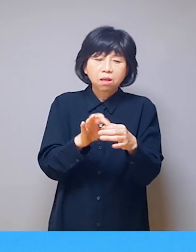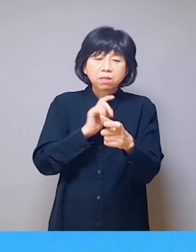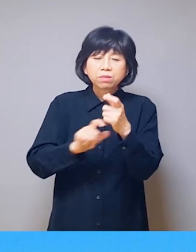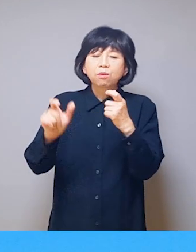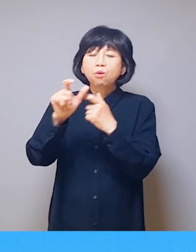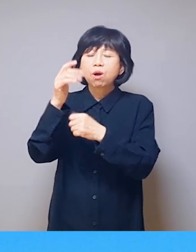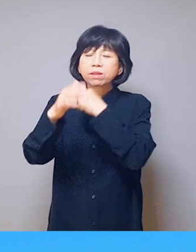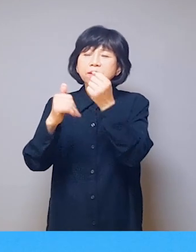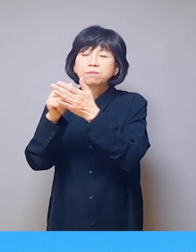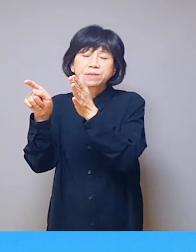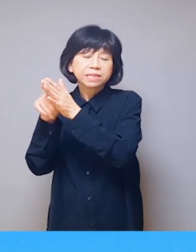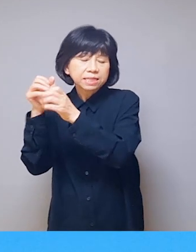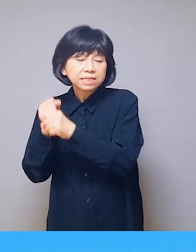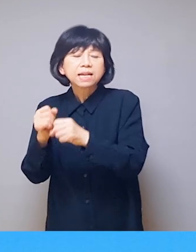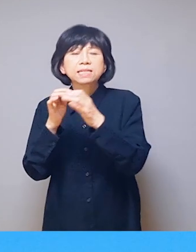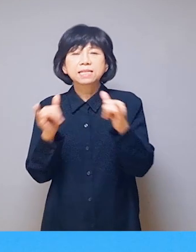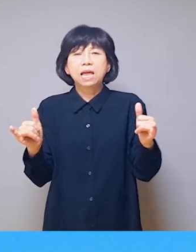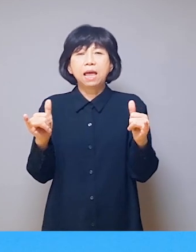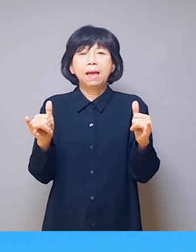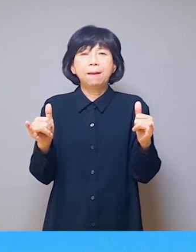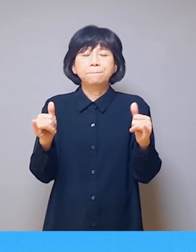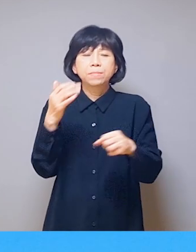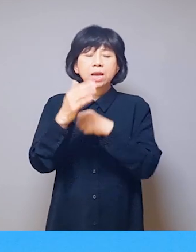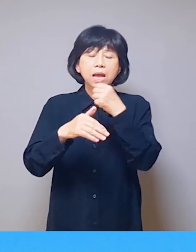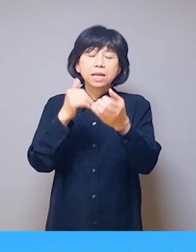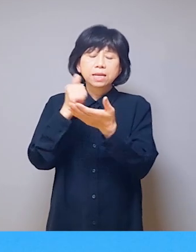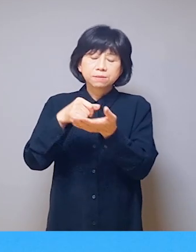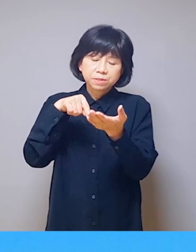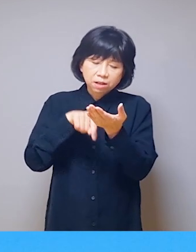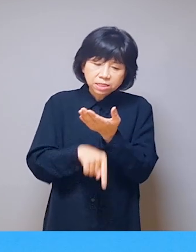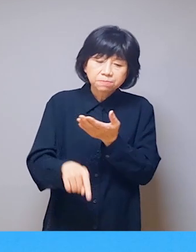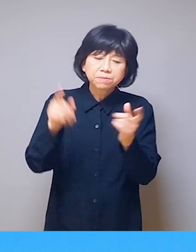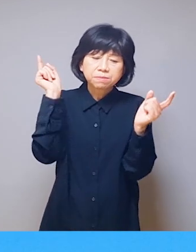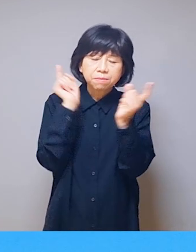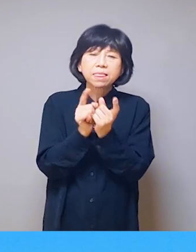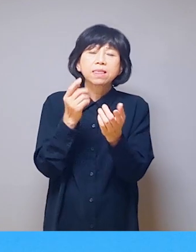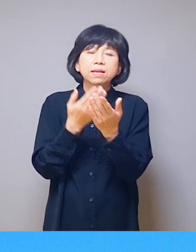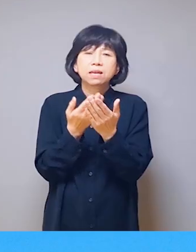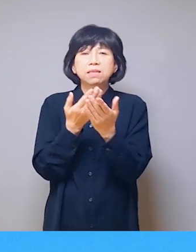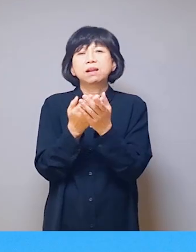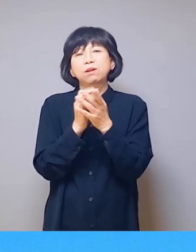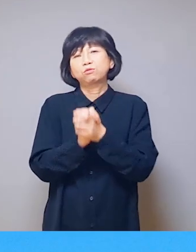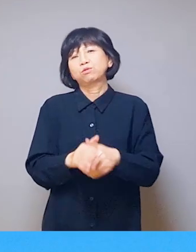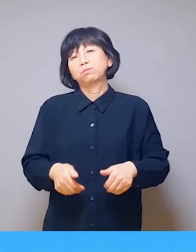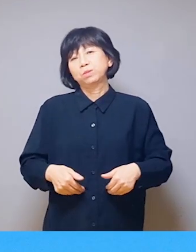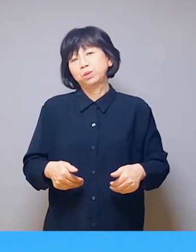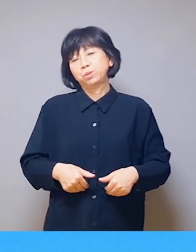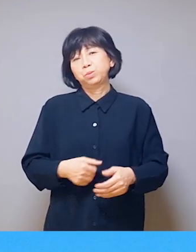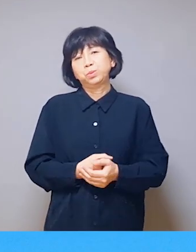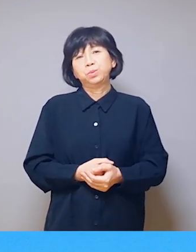드리는 사람이 되게, 그 고난을 통해서 하나님을 더 깊이 있게 만나게.